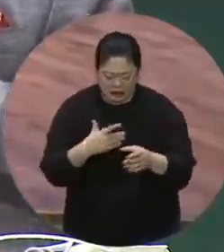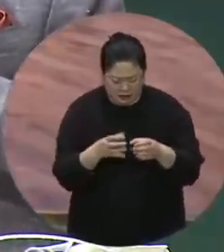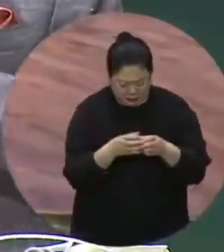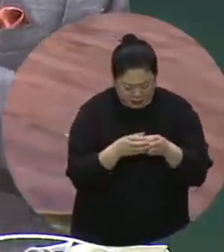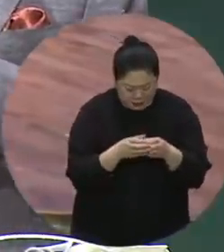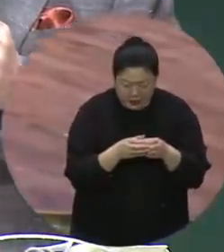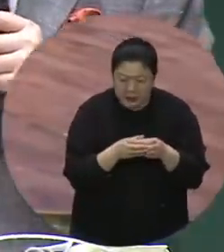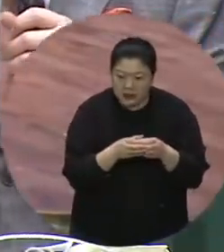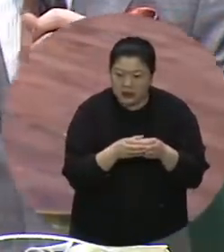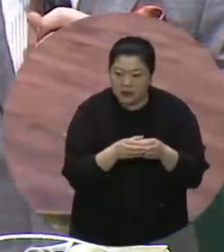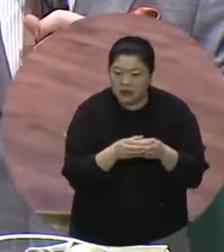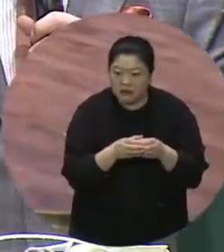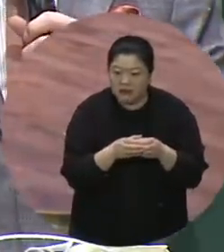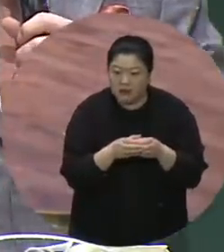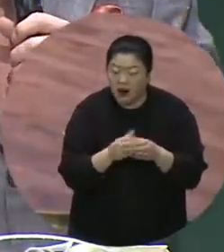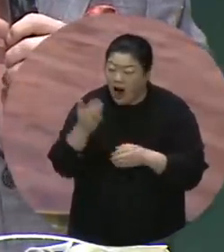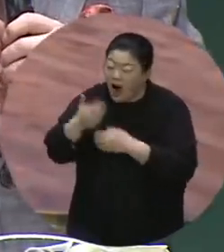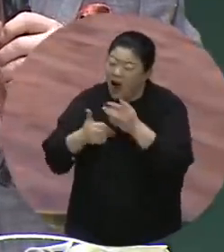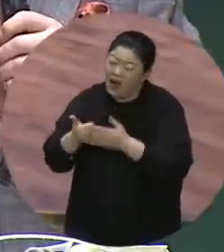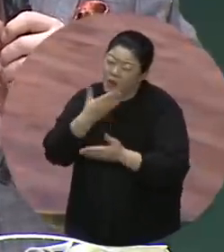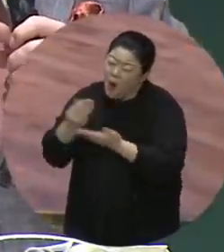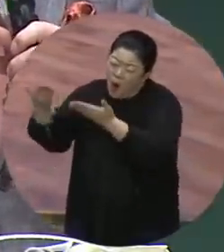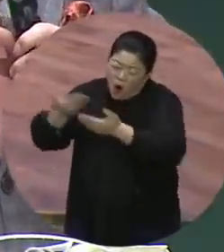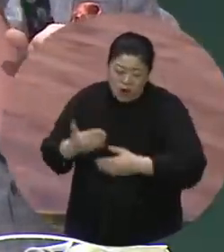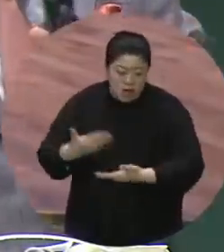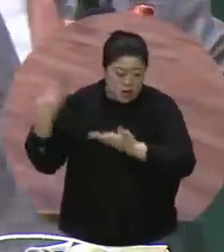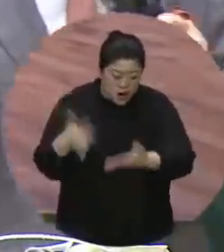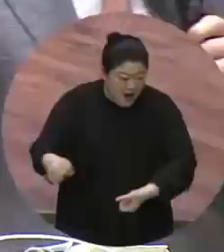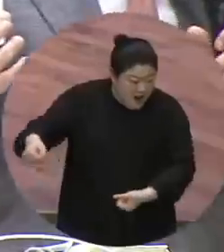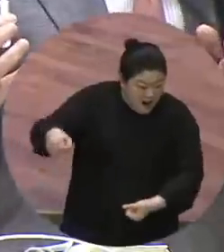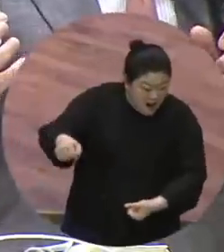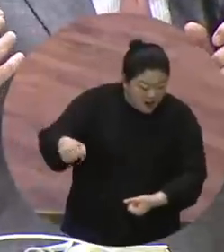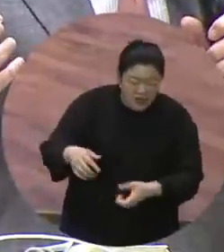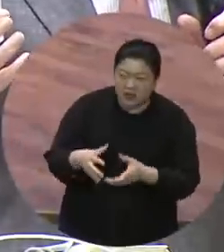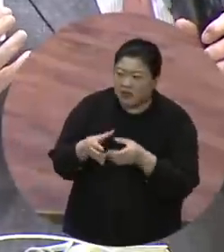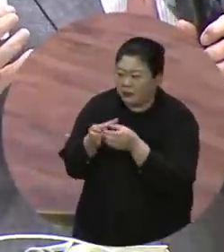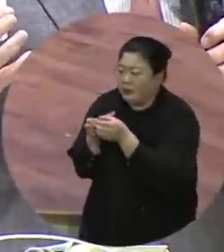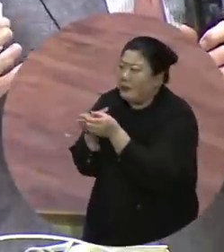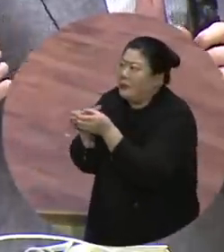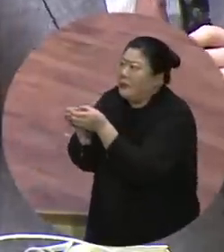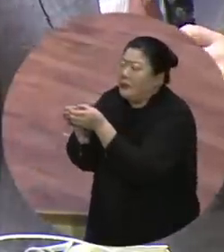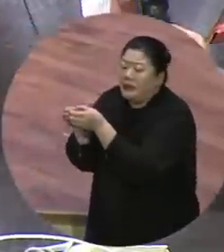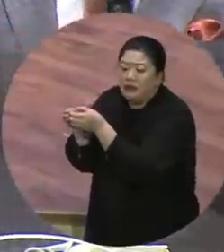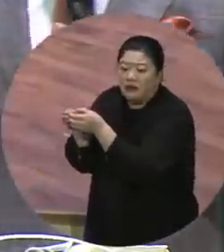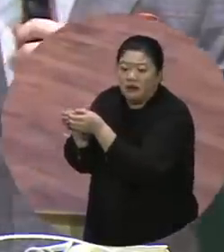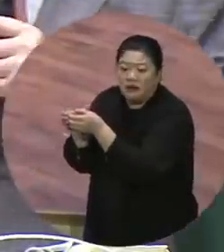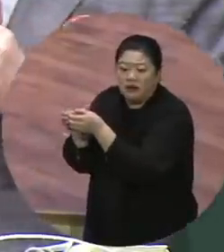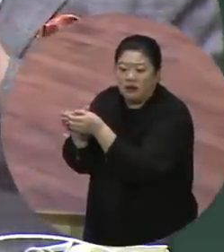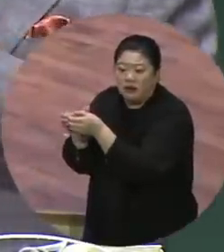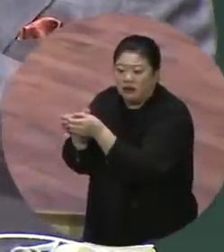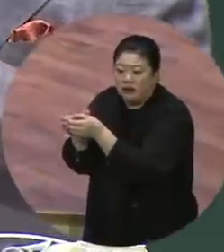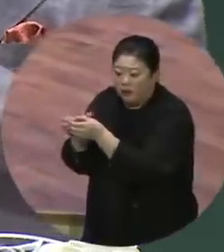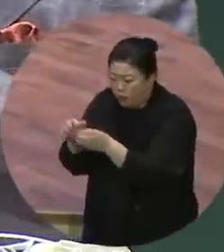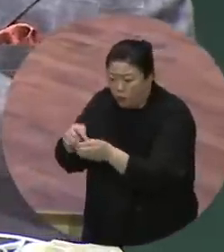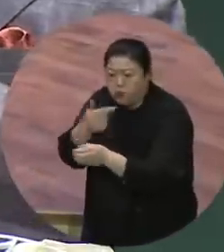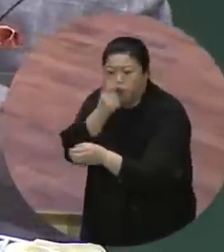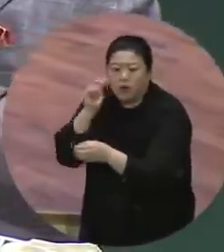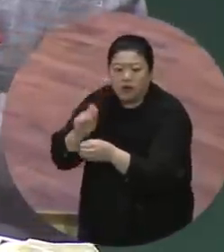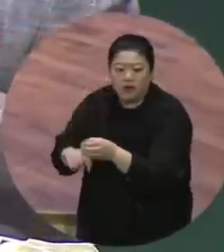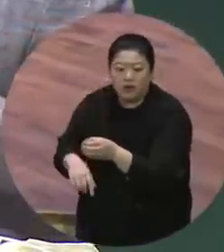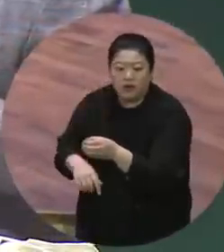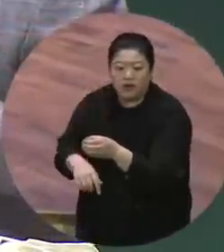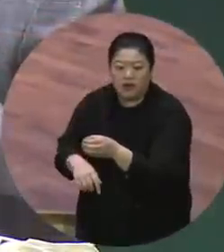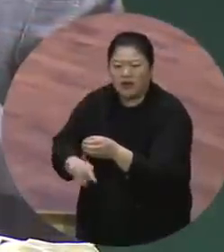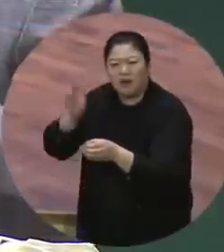성령의 사람이다. 하나님 스케일. 어떻게 순교를 합니까? 어떻게 생을 들여가지고 선교지에서 죽습니까? 그 자기 스킬 아니야. 하나님 스킬을